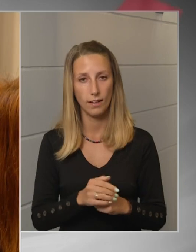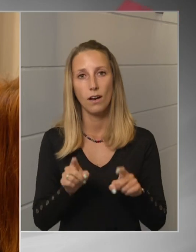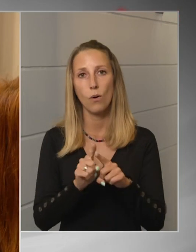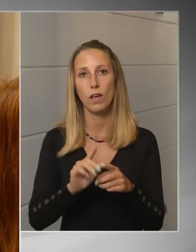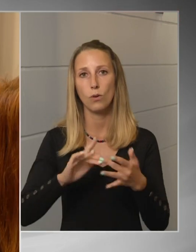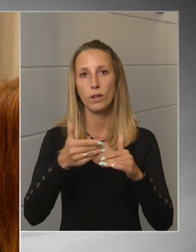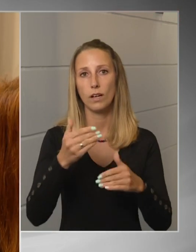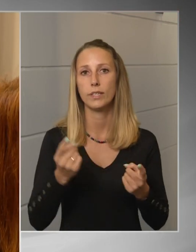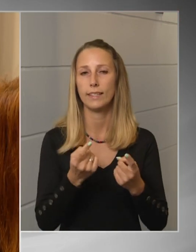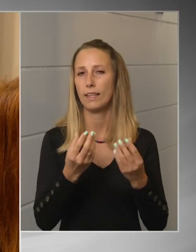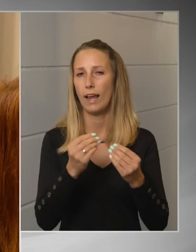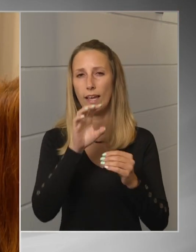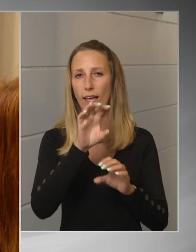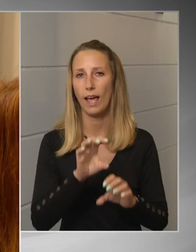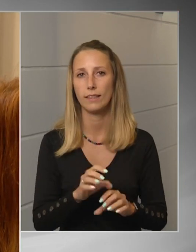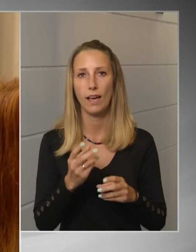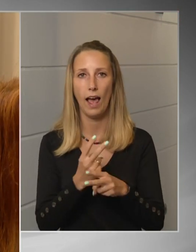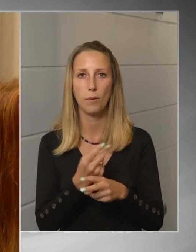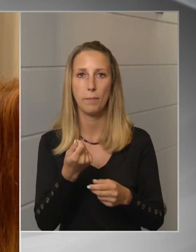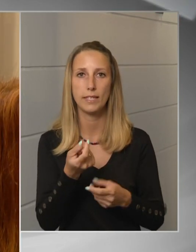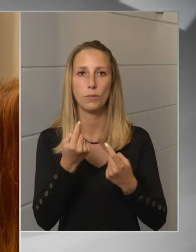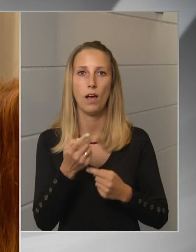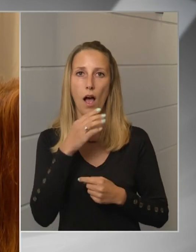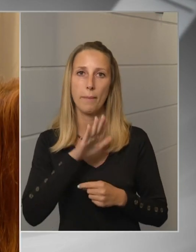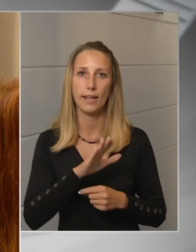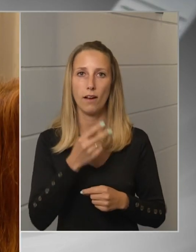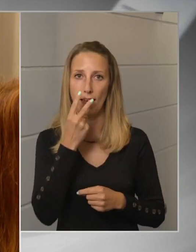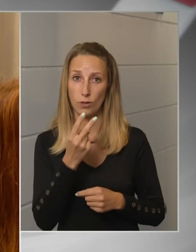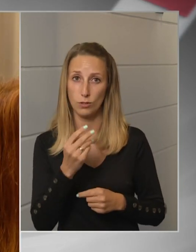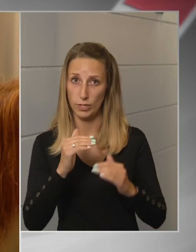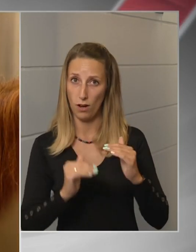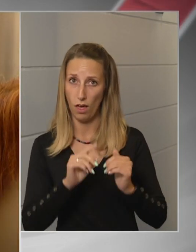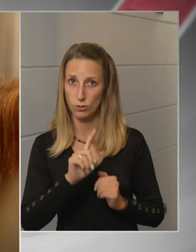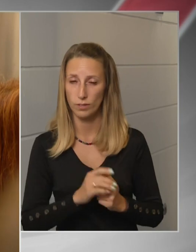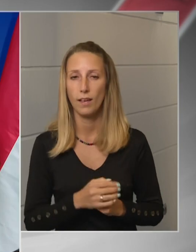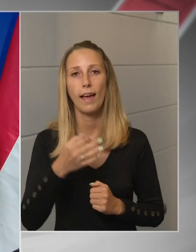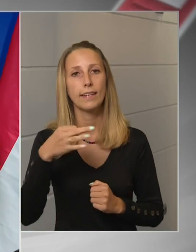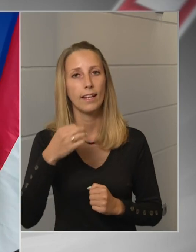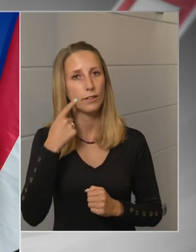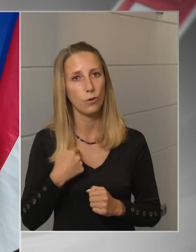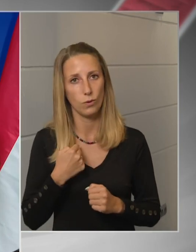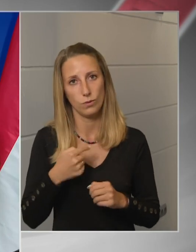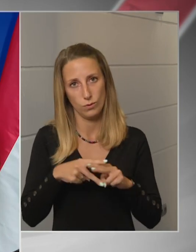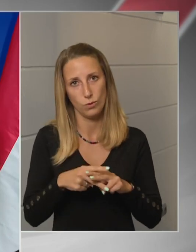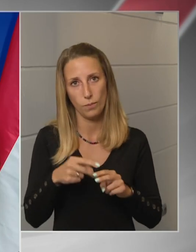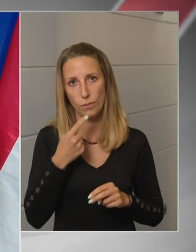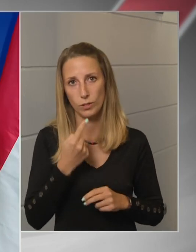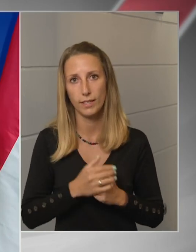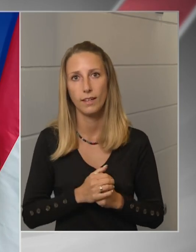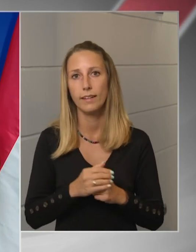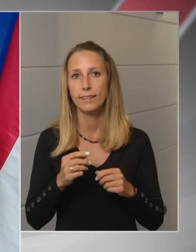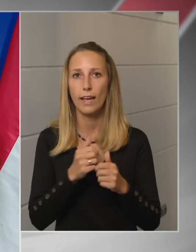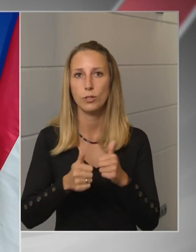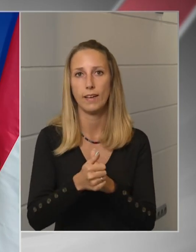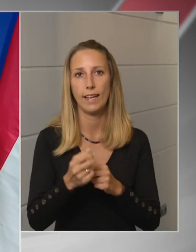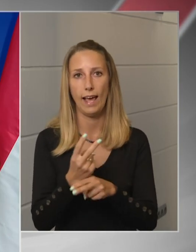olyan oldalon hirdett rengeteget állami pénzből, aminek a látogatottsága igen alacsony. Én egyetlen egy dolgot tudok csak mondani, hogy annak érdekében, hogy ez nek közvetlen